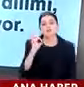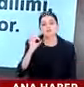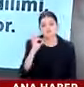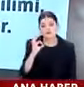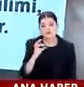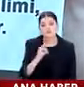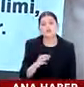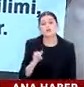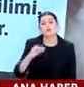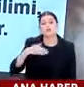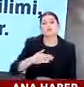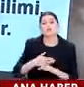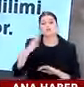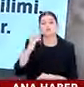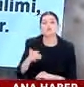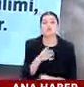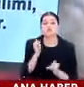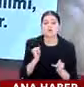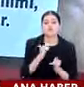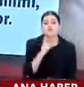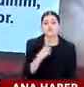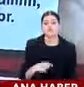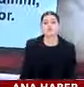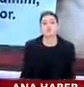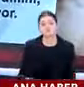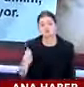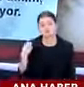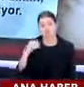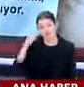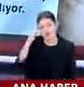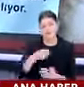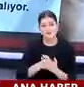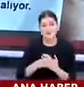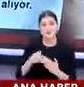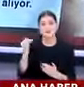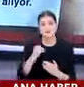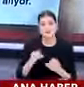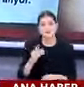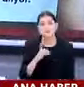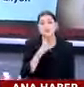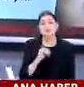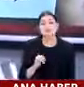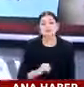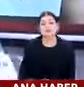bilin ki İşler kötü durumda Dolayısıyla yine kat sayısının asgari ücrete tatbik edilirken Ee